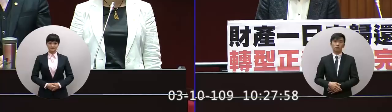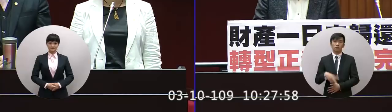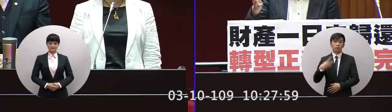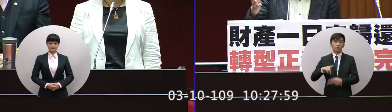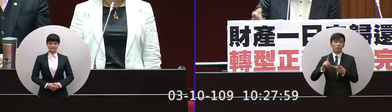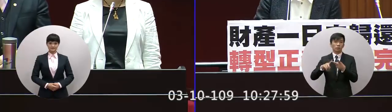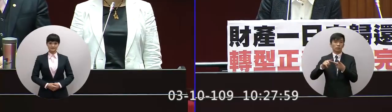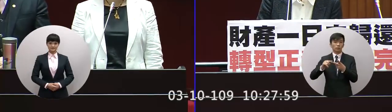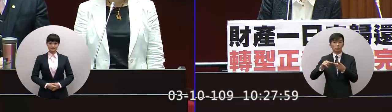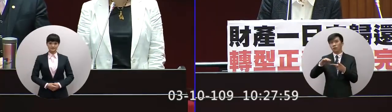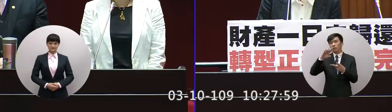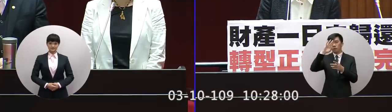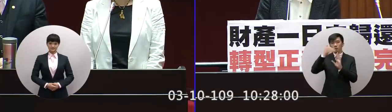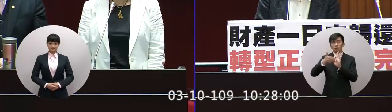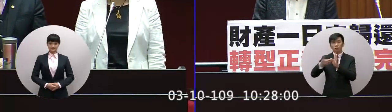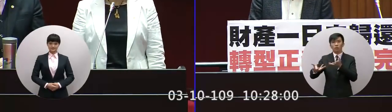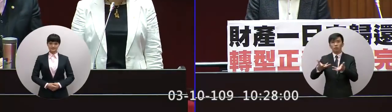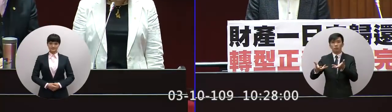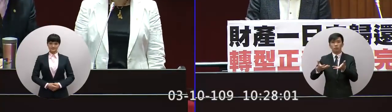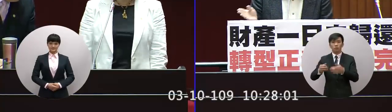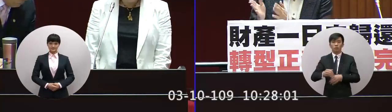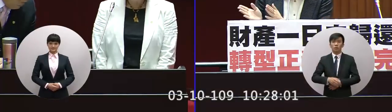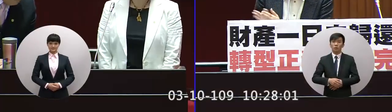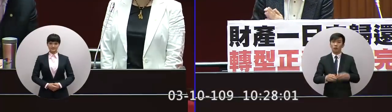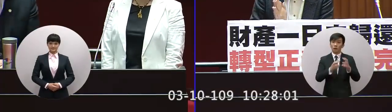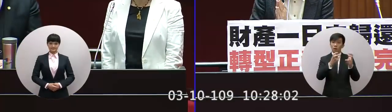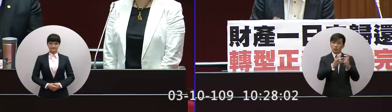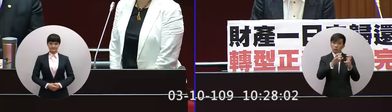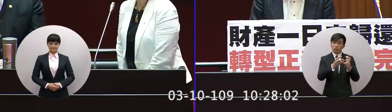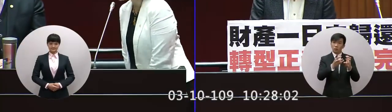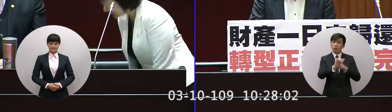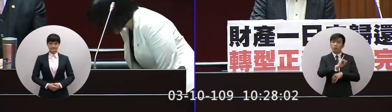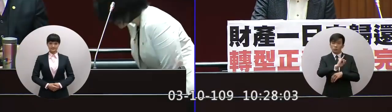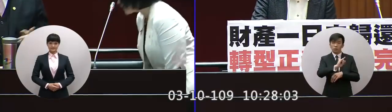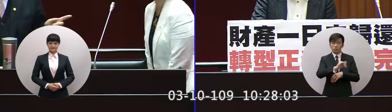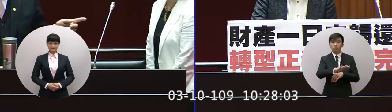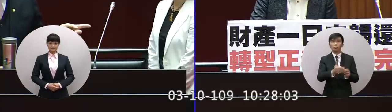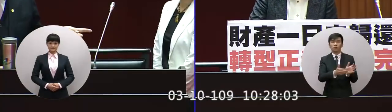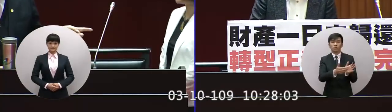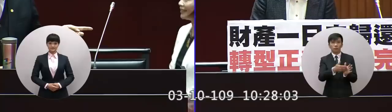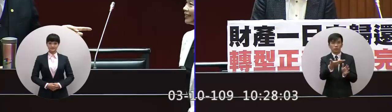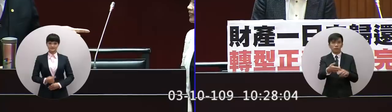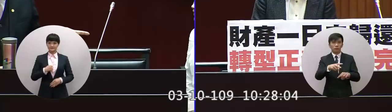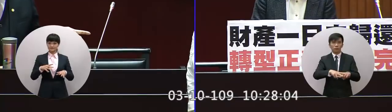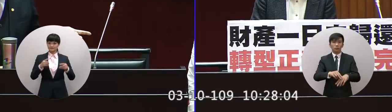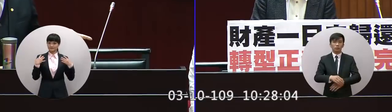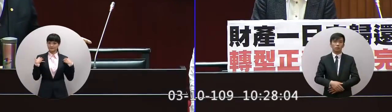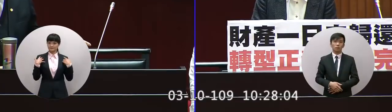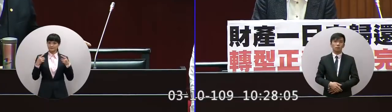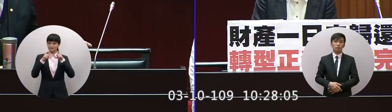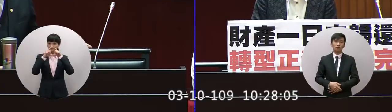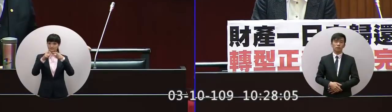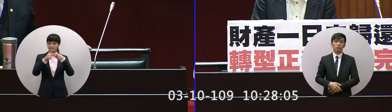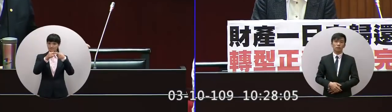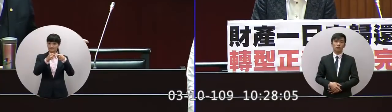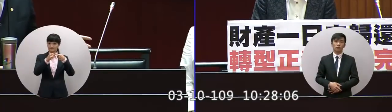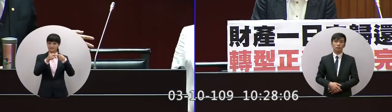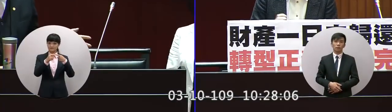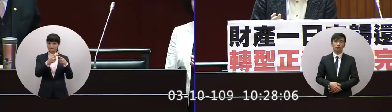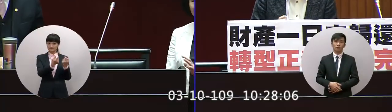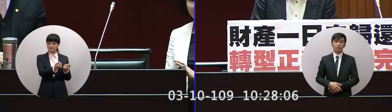关防疫的，所以我想杨主委这边应该就暂时就可以先结束了。 第二就是回答第一个问题，他还在